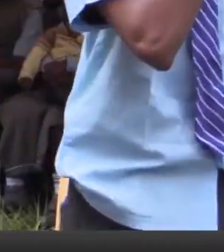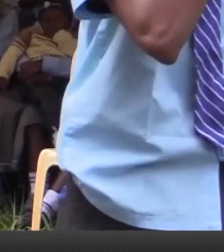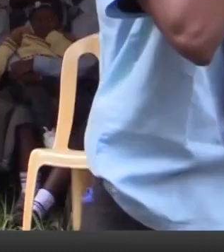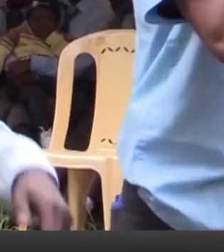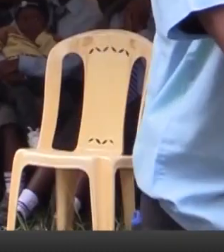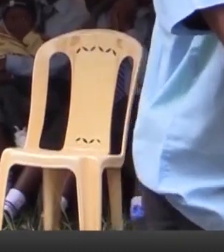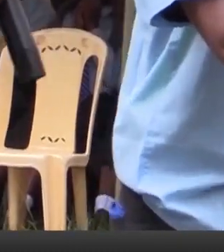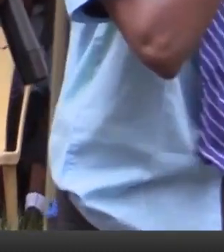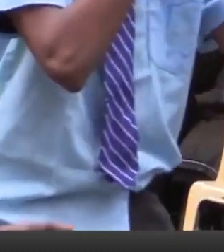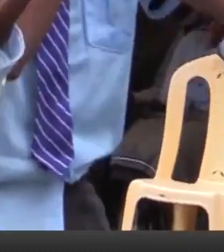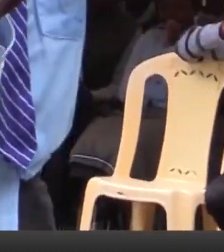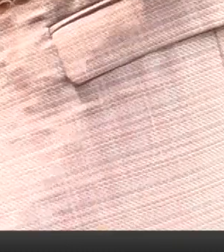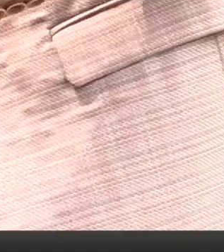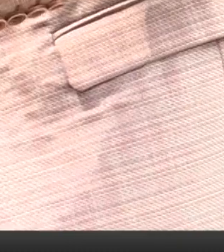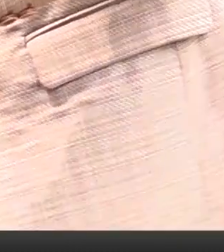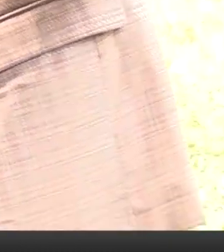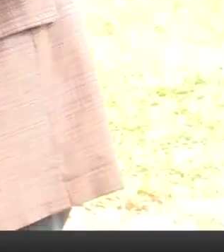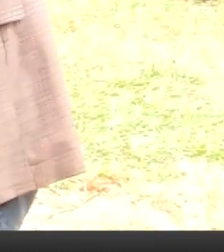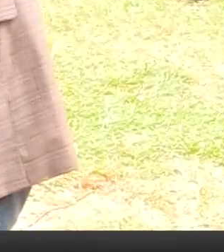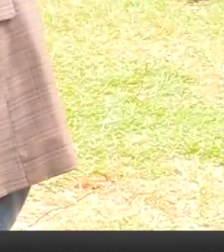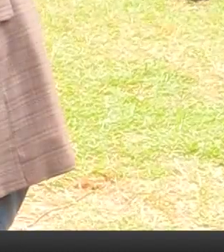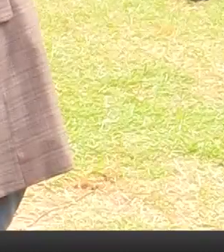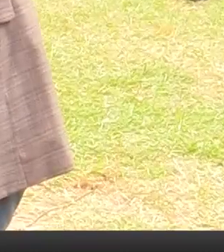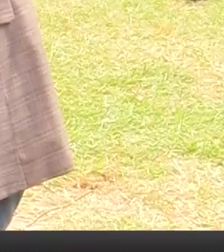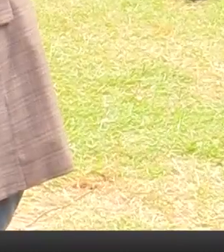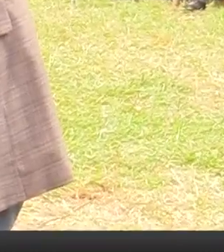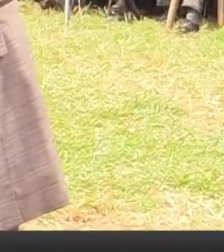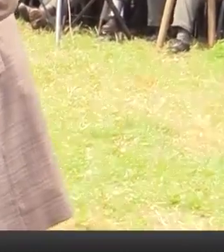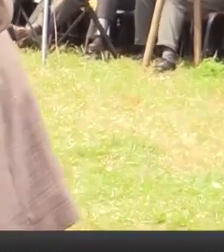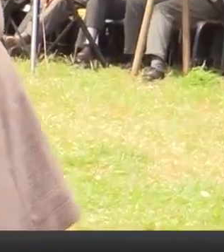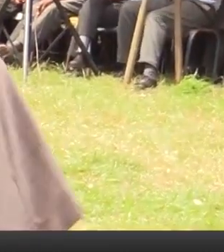Karo Christopher, Undugu TV.